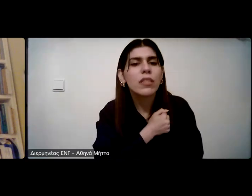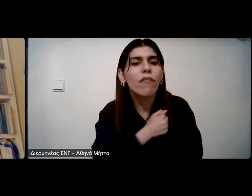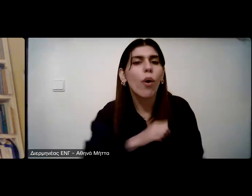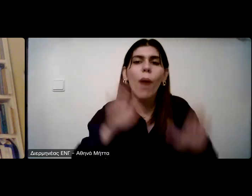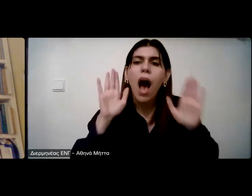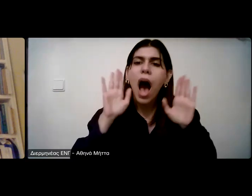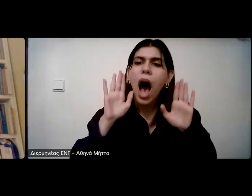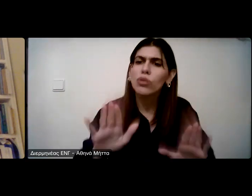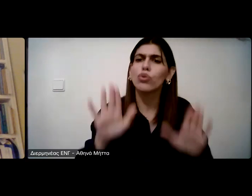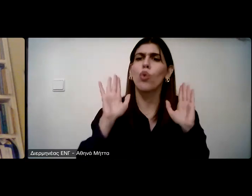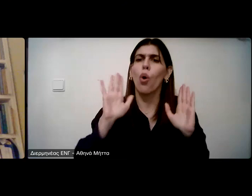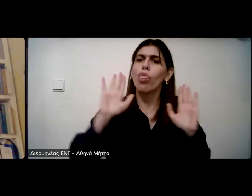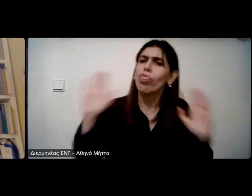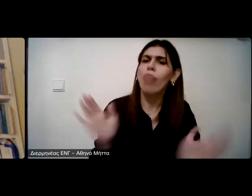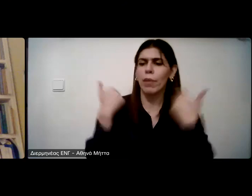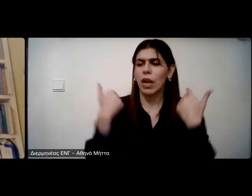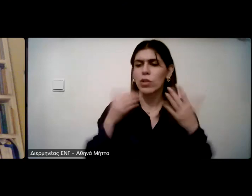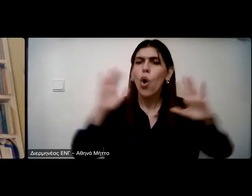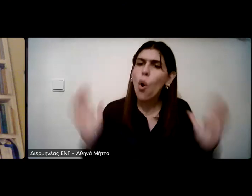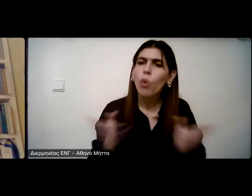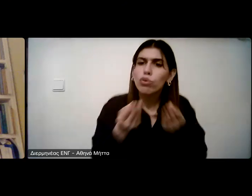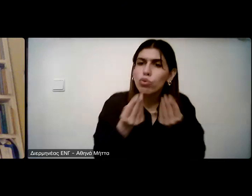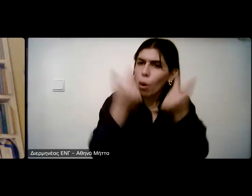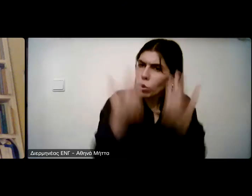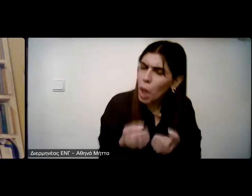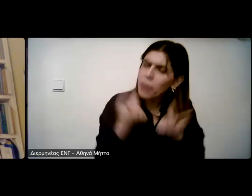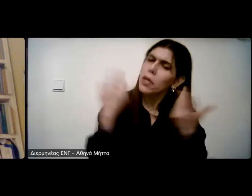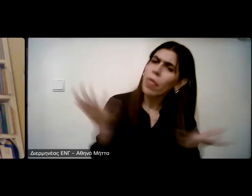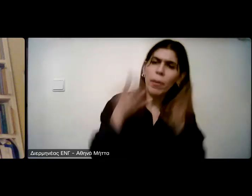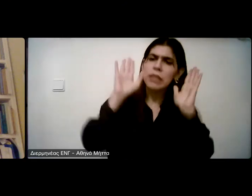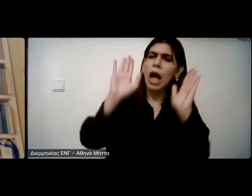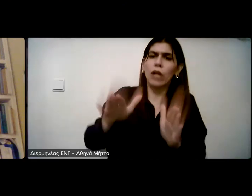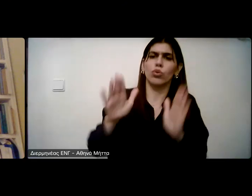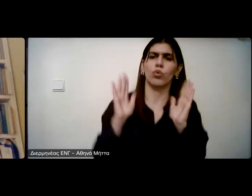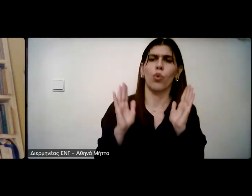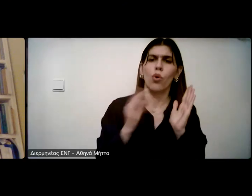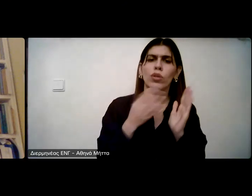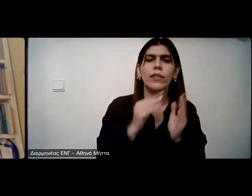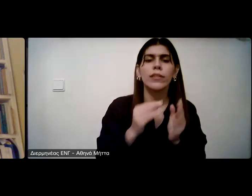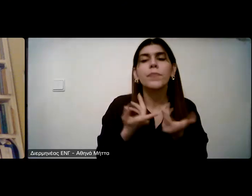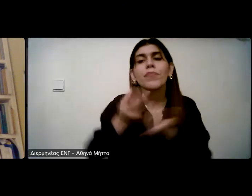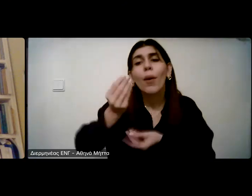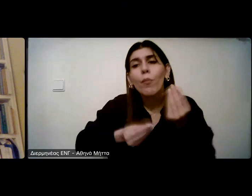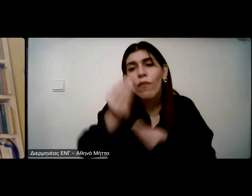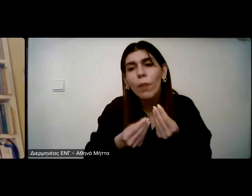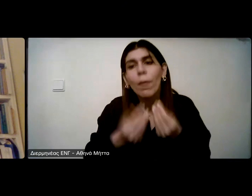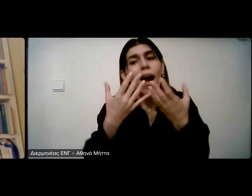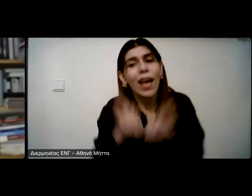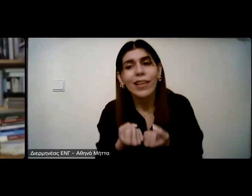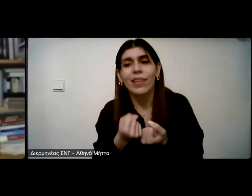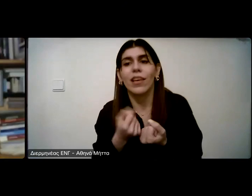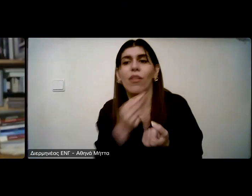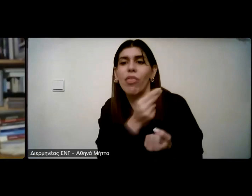δυνατότητες ανοιχτές ακριβώς λόγω των προβλημάτων που εμφανίζει η θηλυκοποίηση.